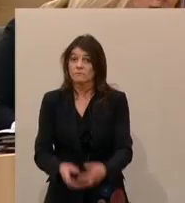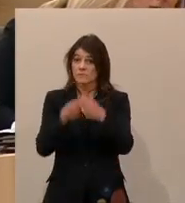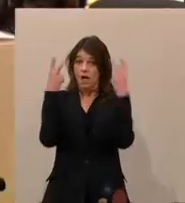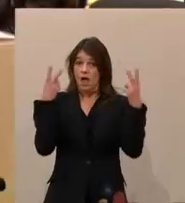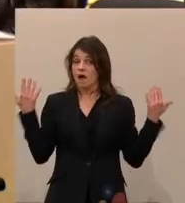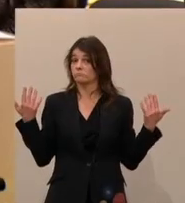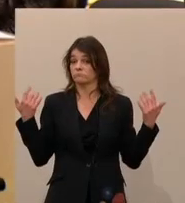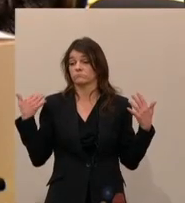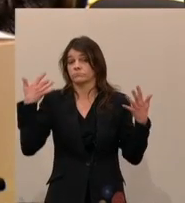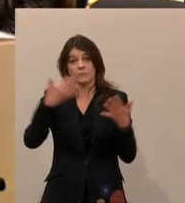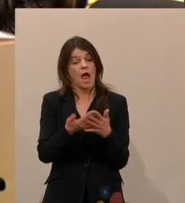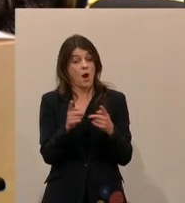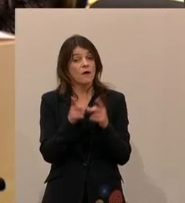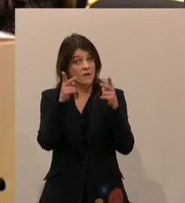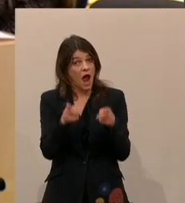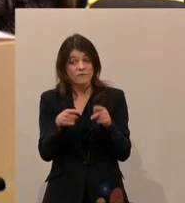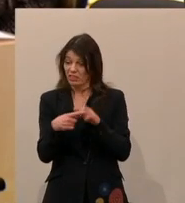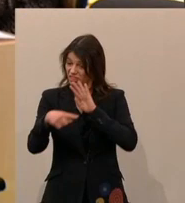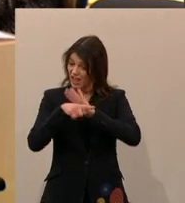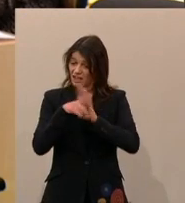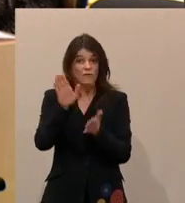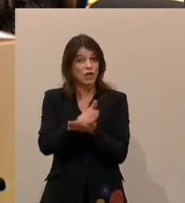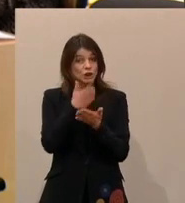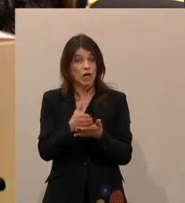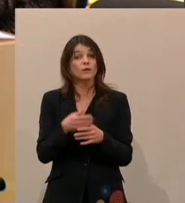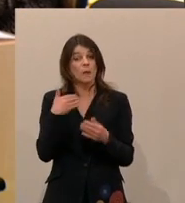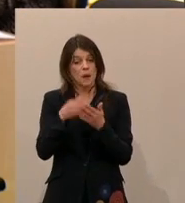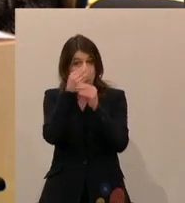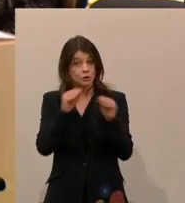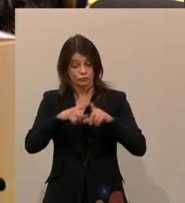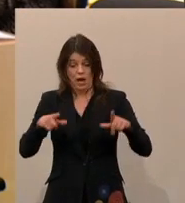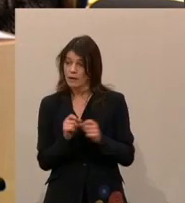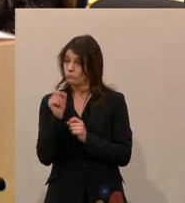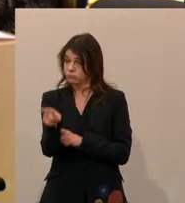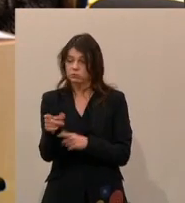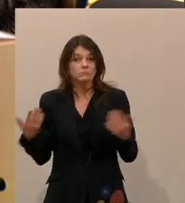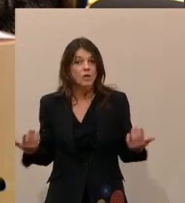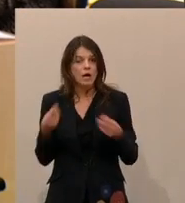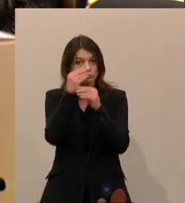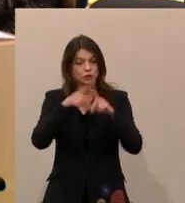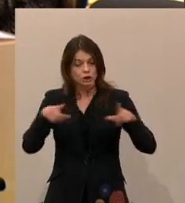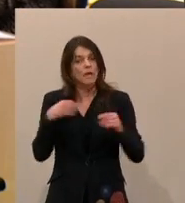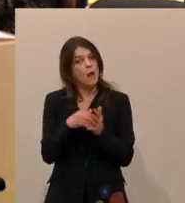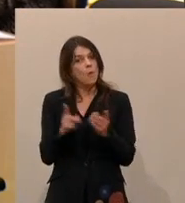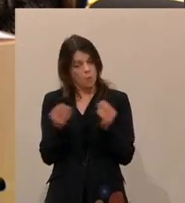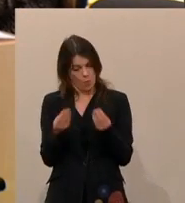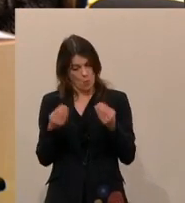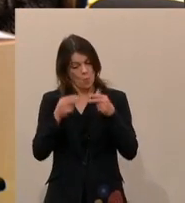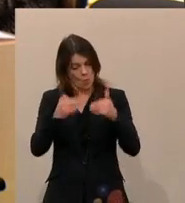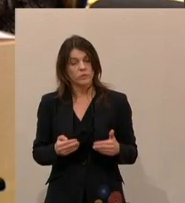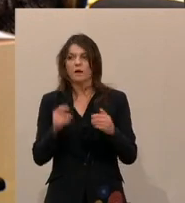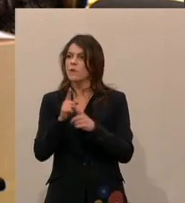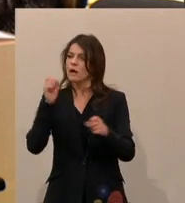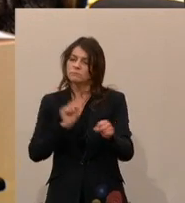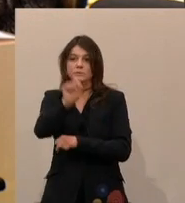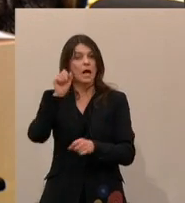dann auch irgendwo auch im Falle einer negativen Entscheidung ein Bescheid herauskommt und diesen Bescheid muss man dann begründen können und gegen diesen Bescheid gibt